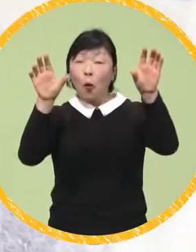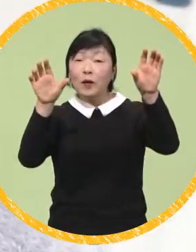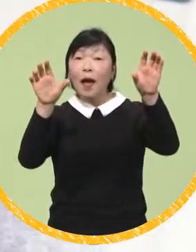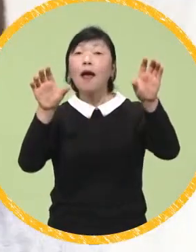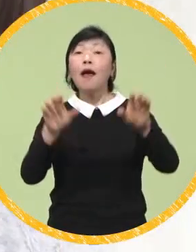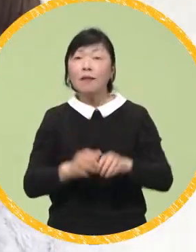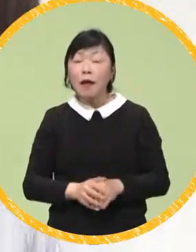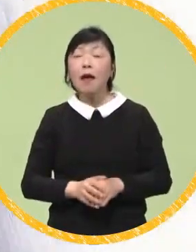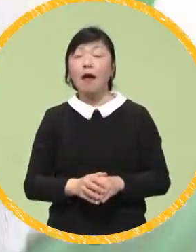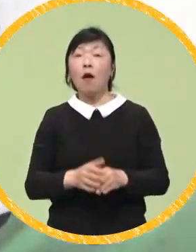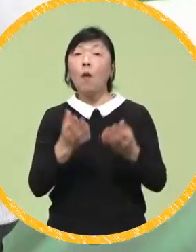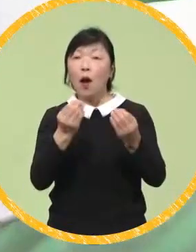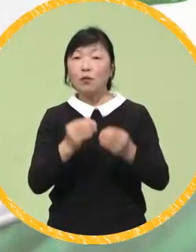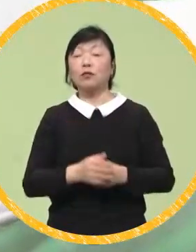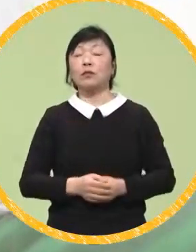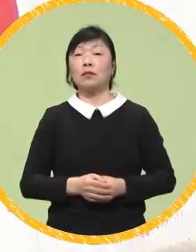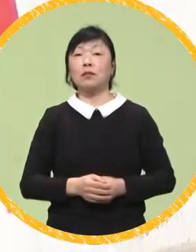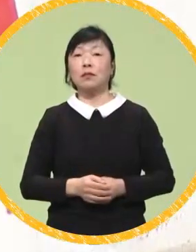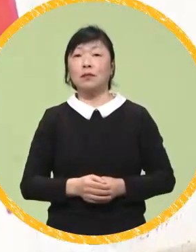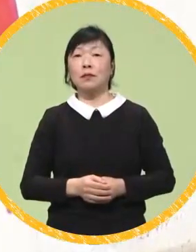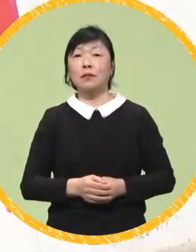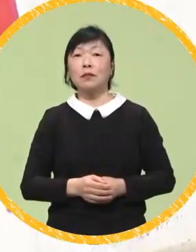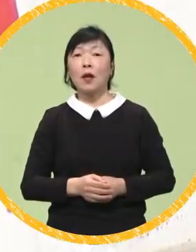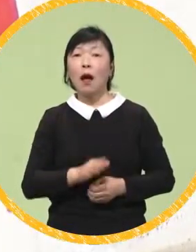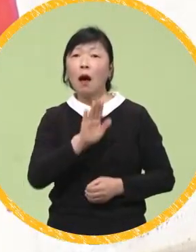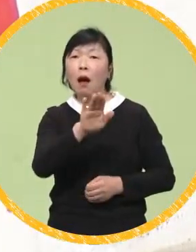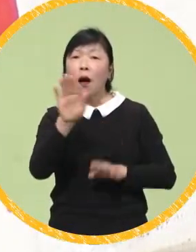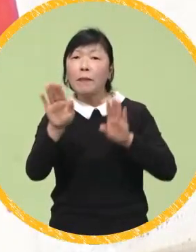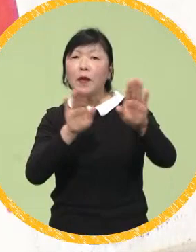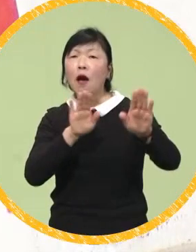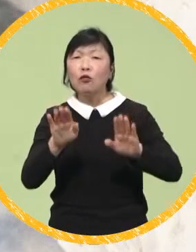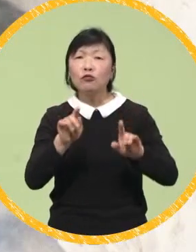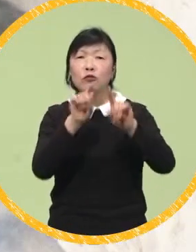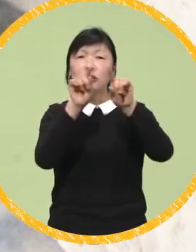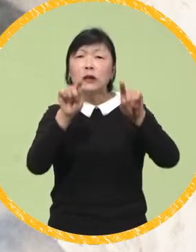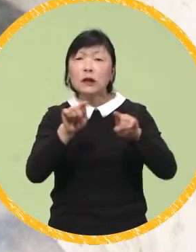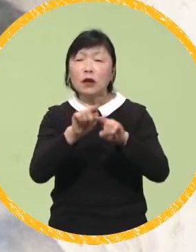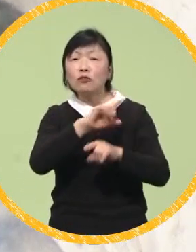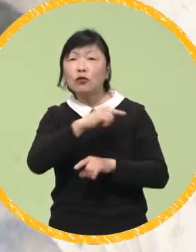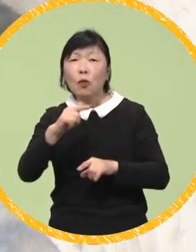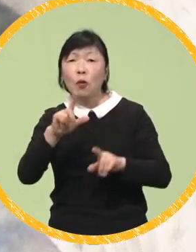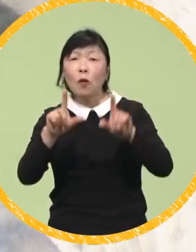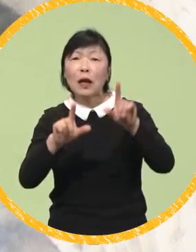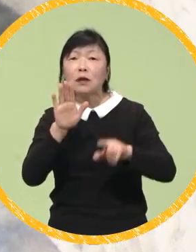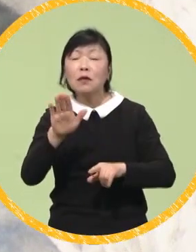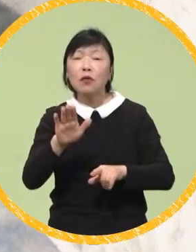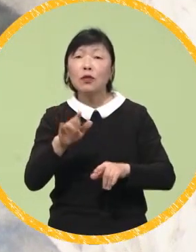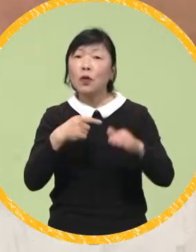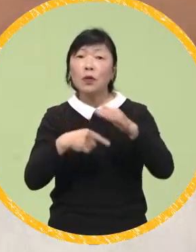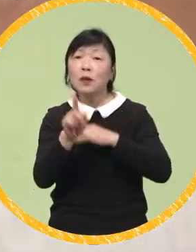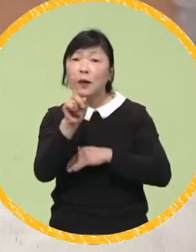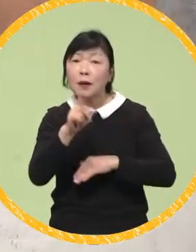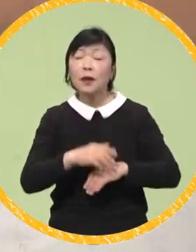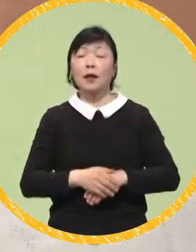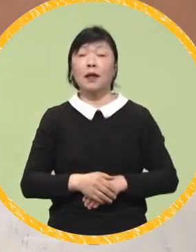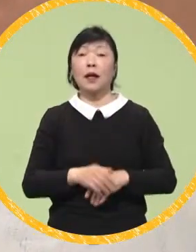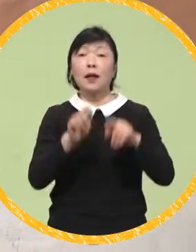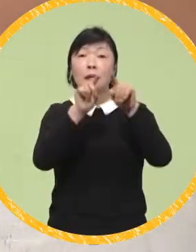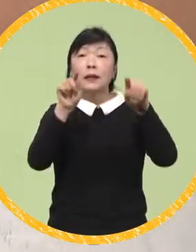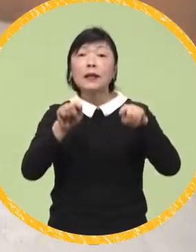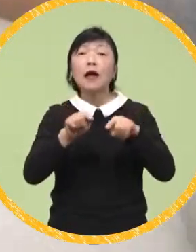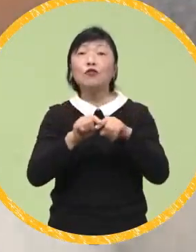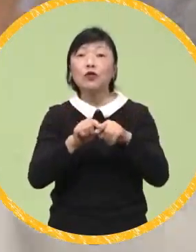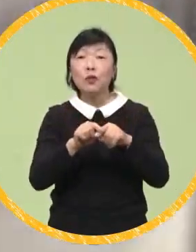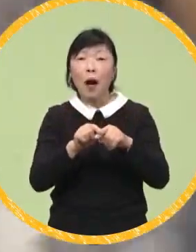いうカウントになりますこれなんかいっぱい貼ってますよね資格やと長屋とかあるじゃないこれはどういうことなんですかね四角いのが